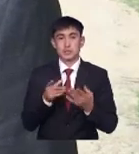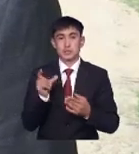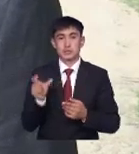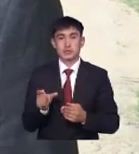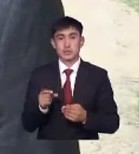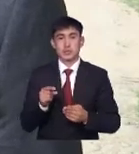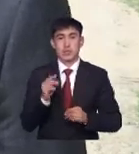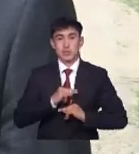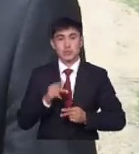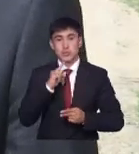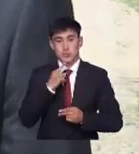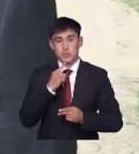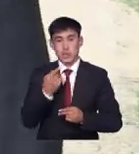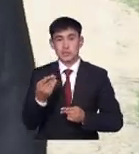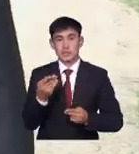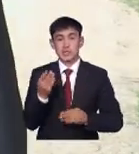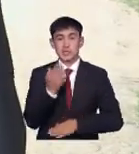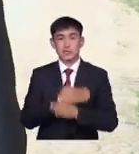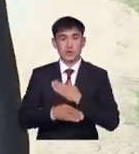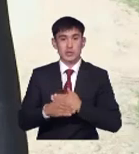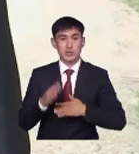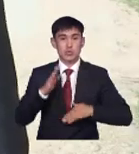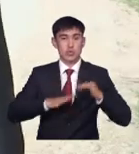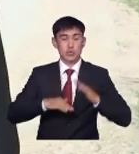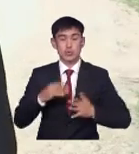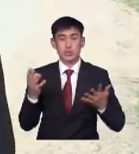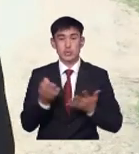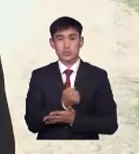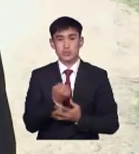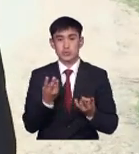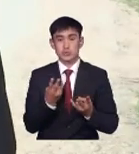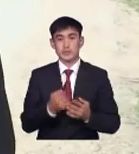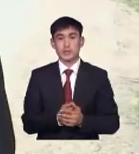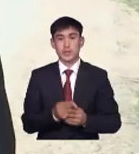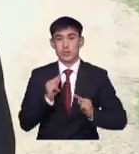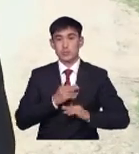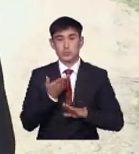қиын. Бұл жерде ол балалардың көңіл күйін тауып жаңағы